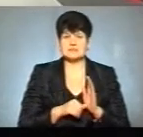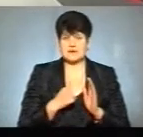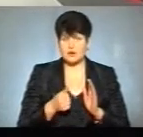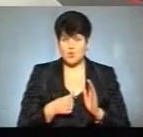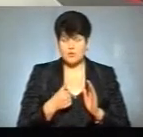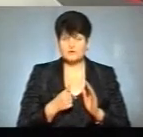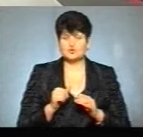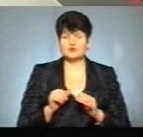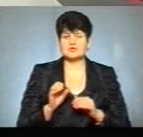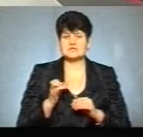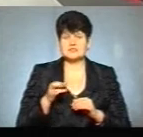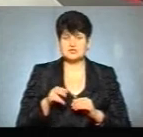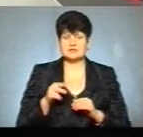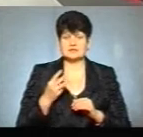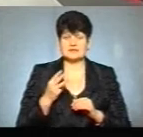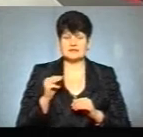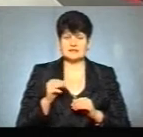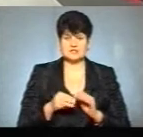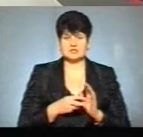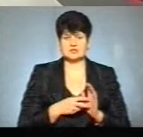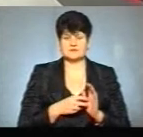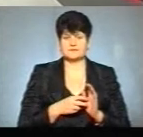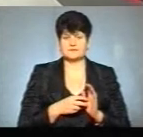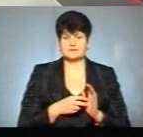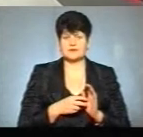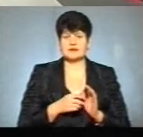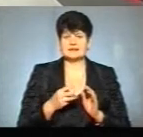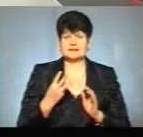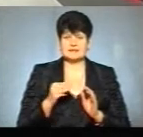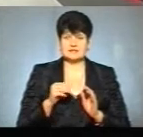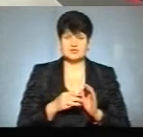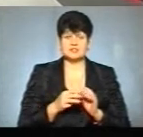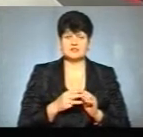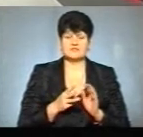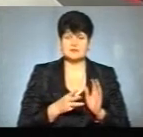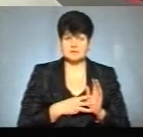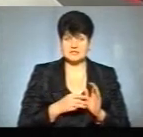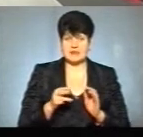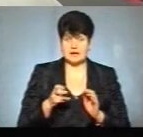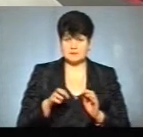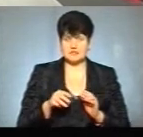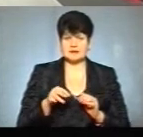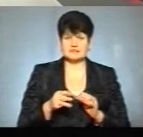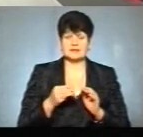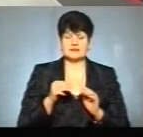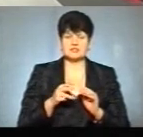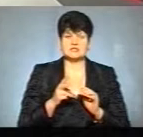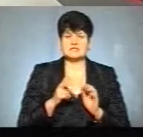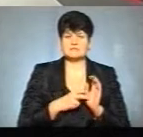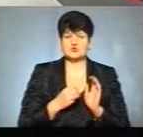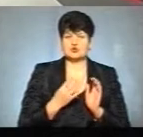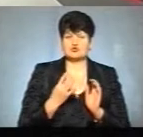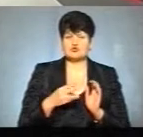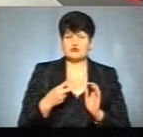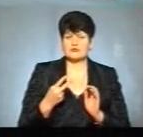то з січня буде 3558 максимальний розмір, 3718 з липня і 3842 гривні